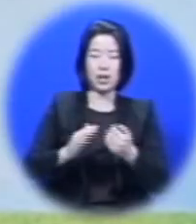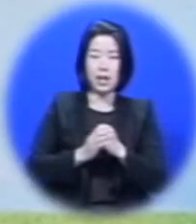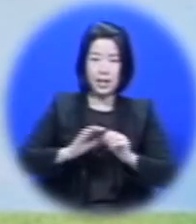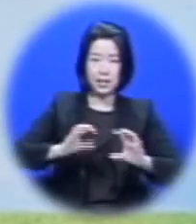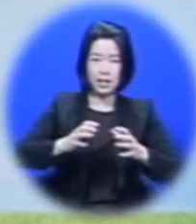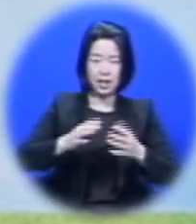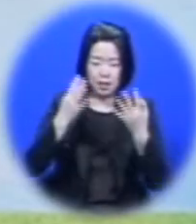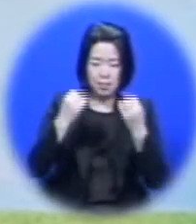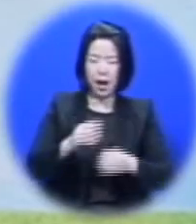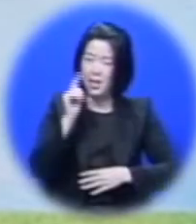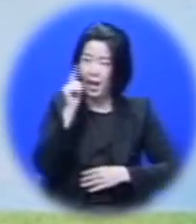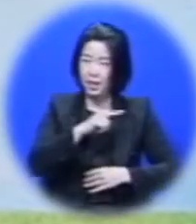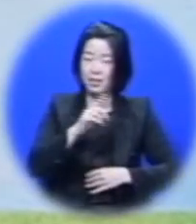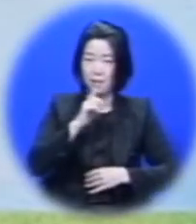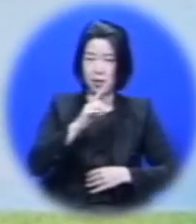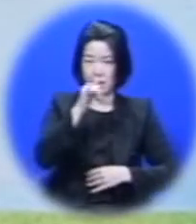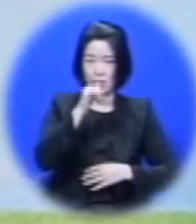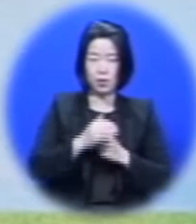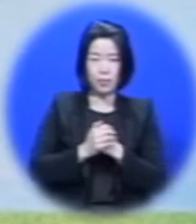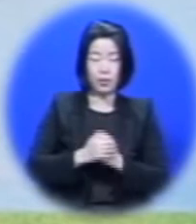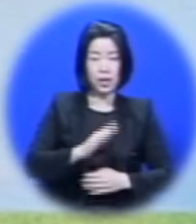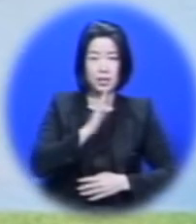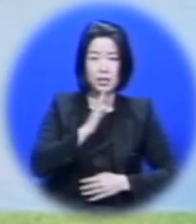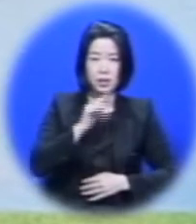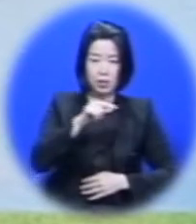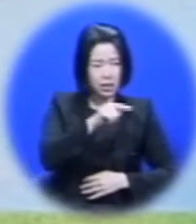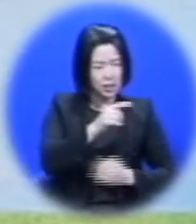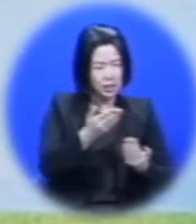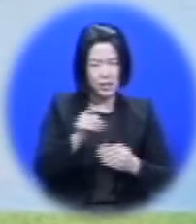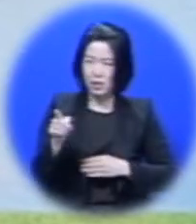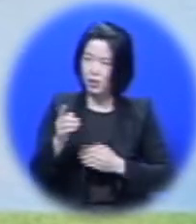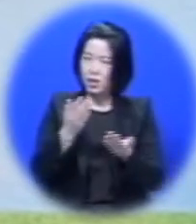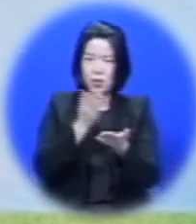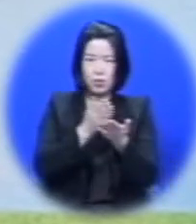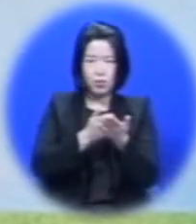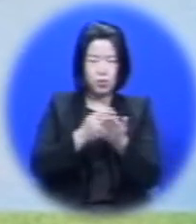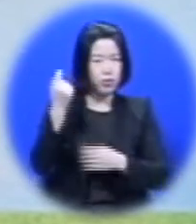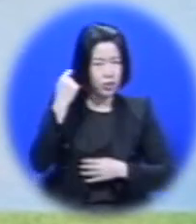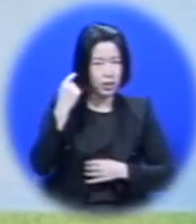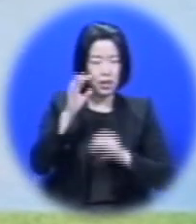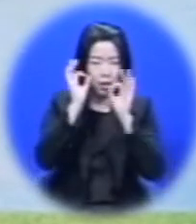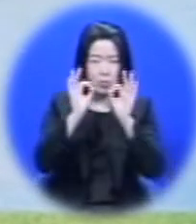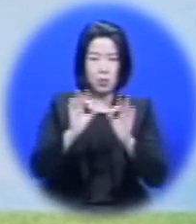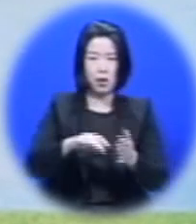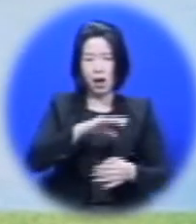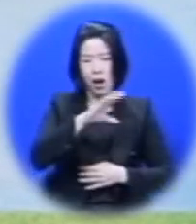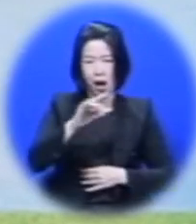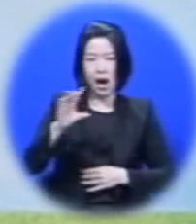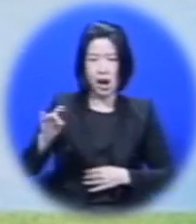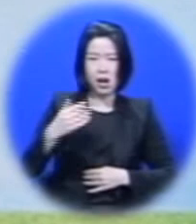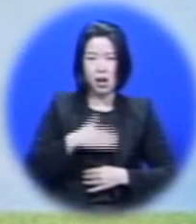세상이 많이 악해졌다고들 합니다. 실제로 이런저런 뉴스를 듣다 보면 때때로 가슴이